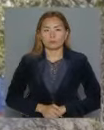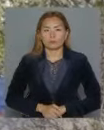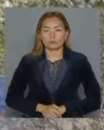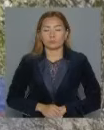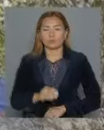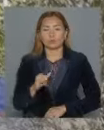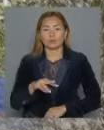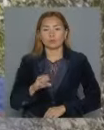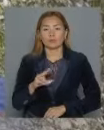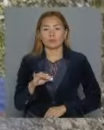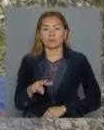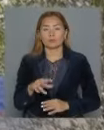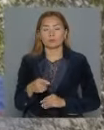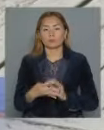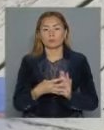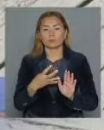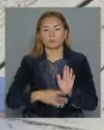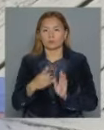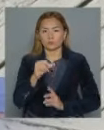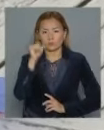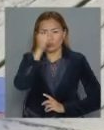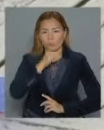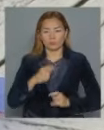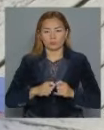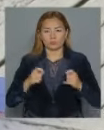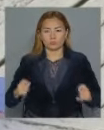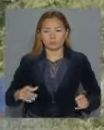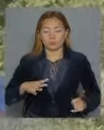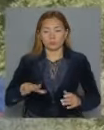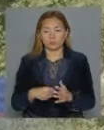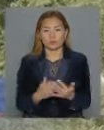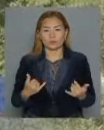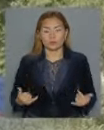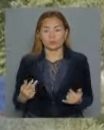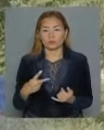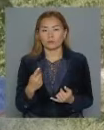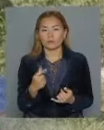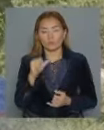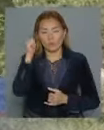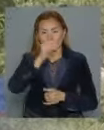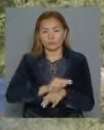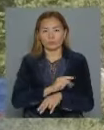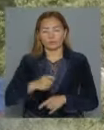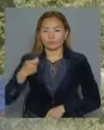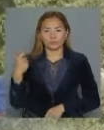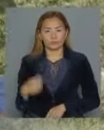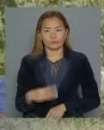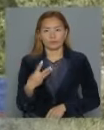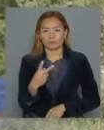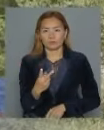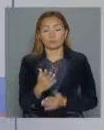Жұмекен дәрігерлік емханасы 1991 жылы қолданысқа берілді. Күні бүгінге дейін 32 жыл ішінде мүлдем күрделі жөндеу